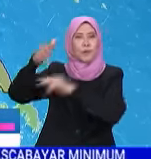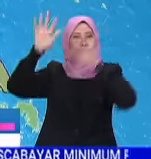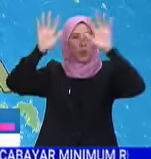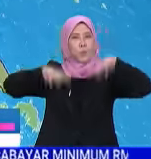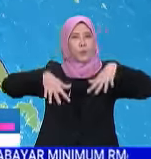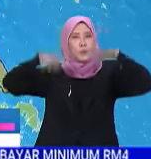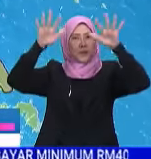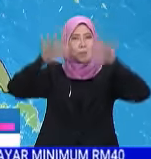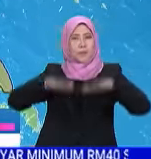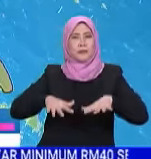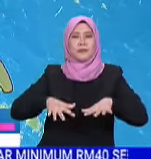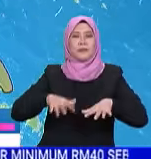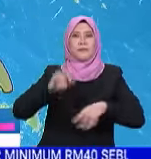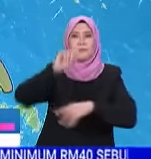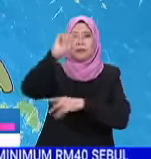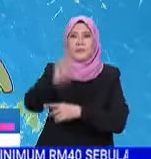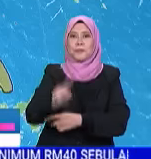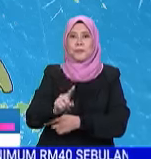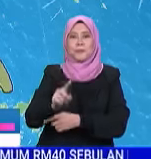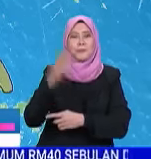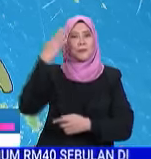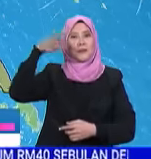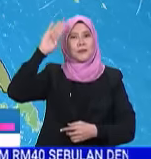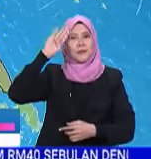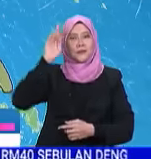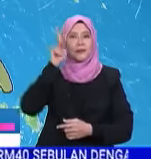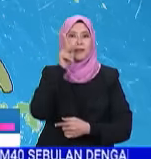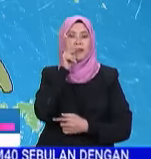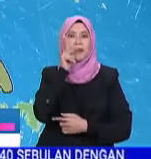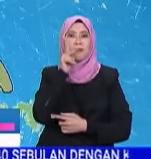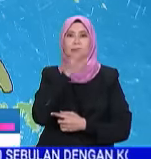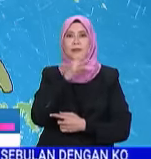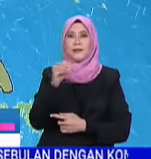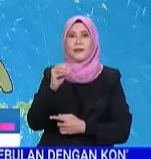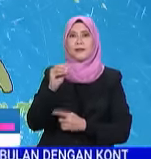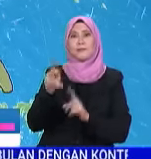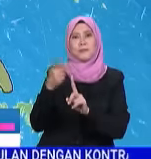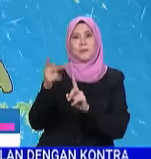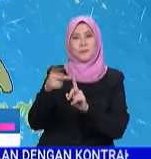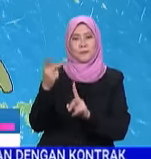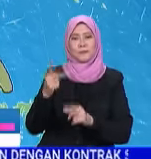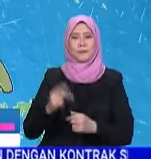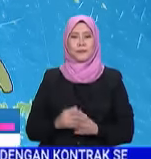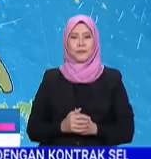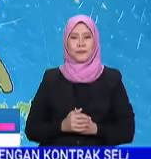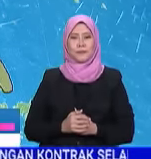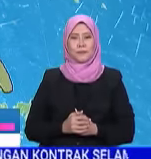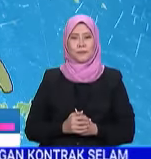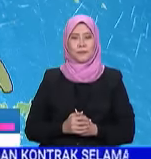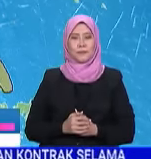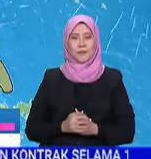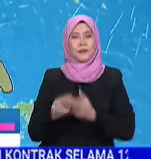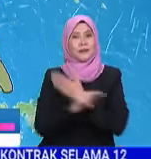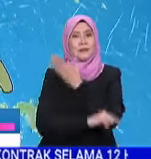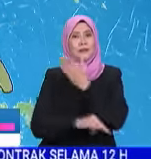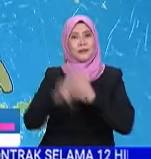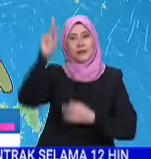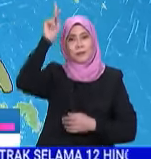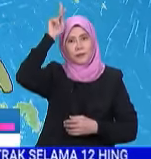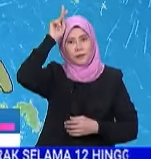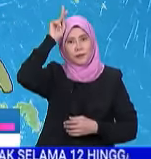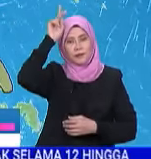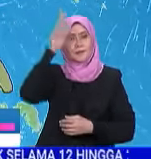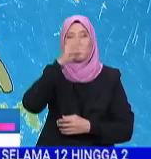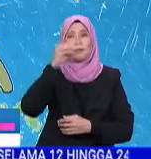petir terdapat di kawasan sekitar Negeri Perlis Kedah dan sebarang Perai Pulau Pinang diikuti di jajahan Negeri Kelantan